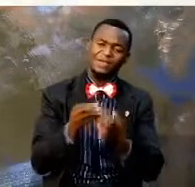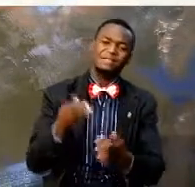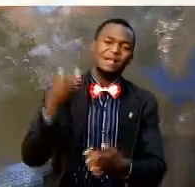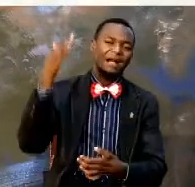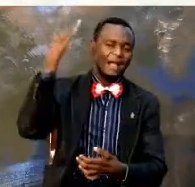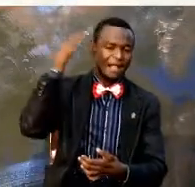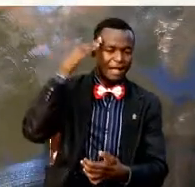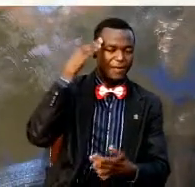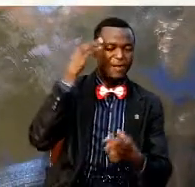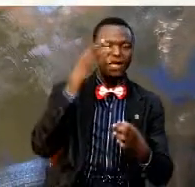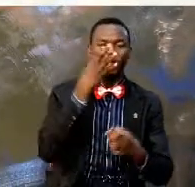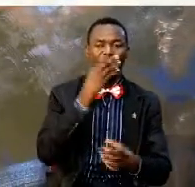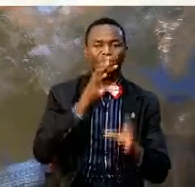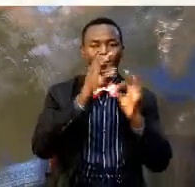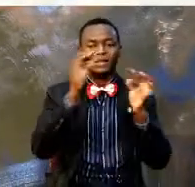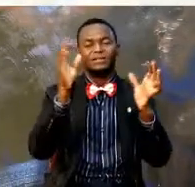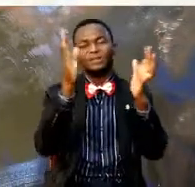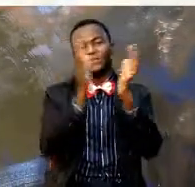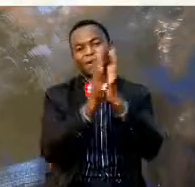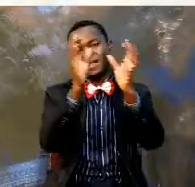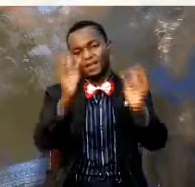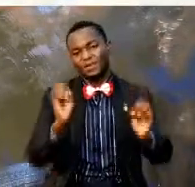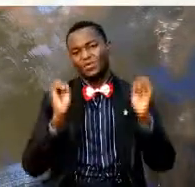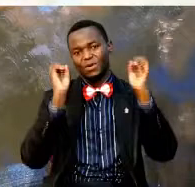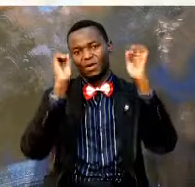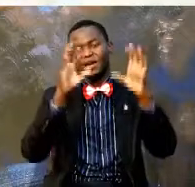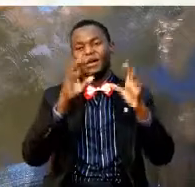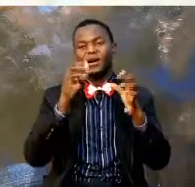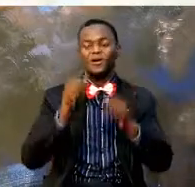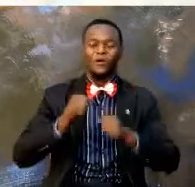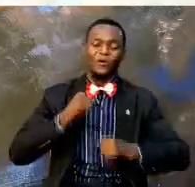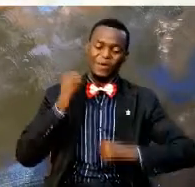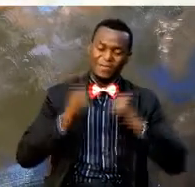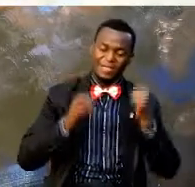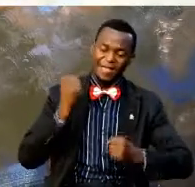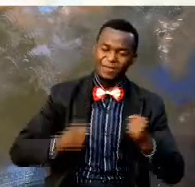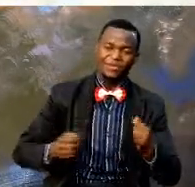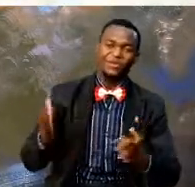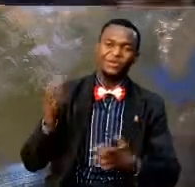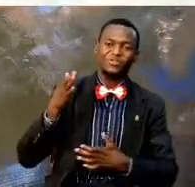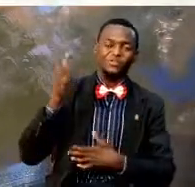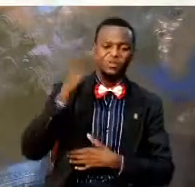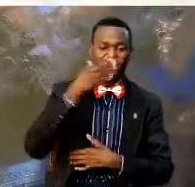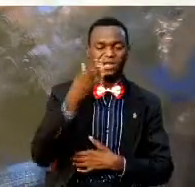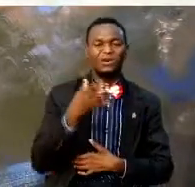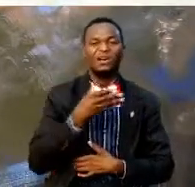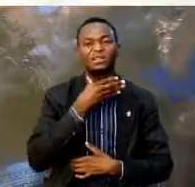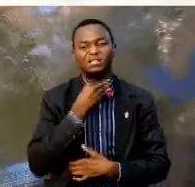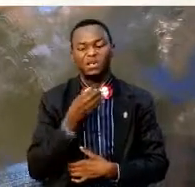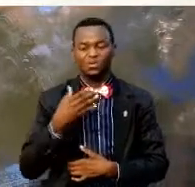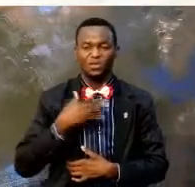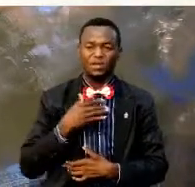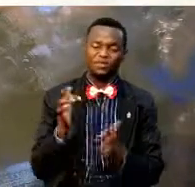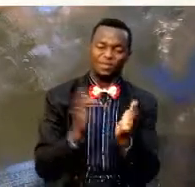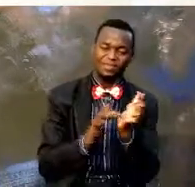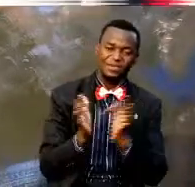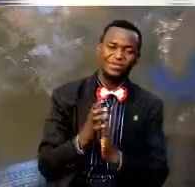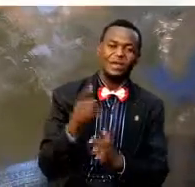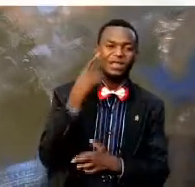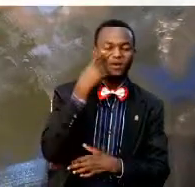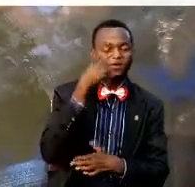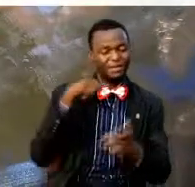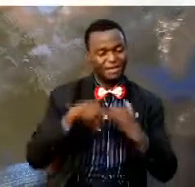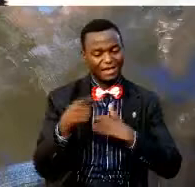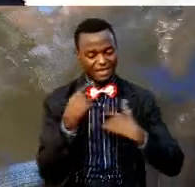karama ya Roho Mtakatifu. Haleluya. Oh, wapiga mbio jioni ya leo, ni shauku yenu. Yesu anawaona ndani ya